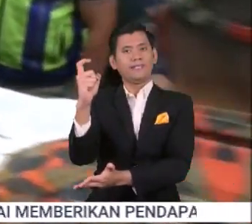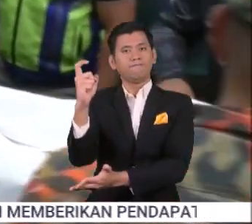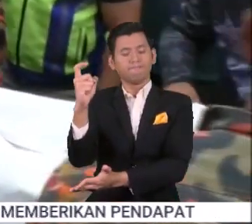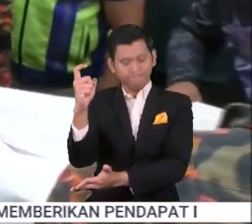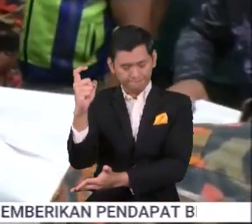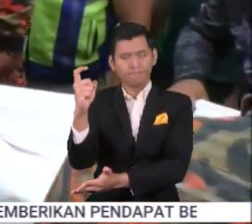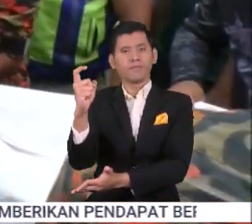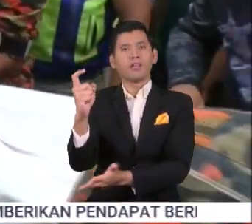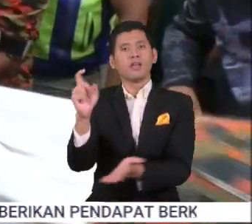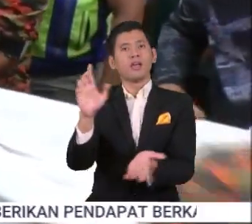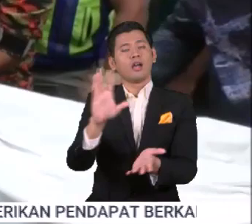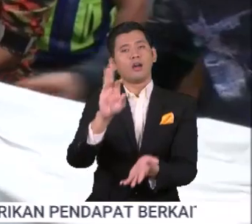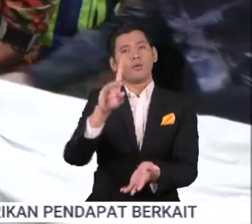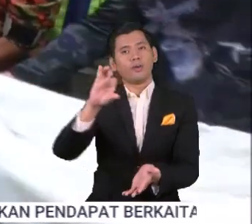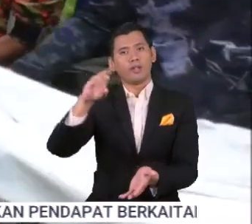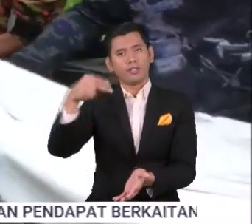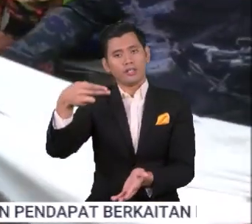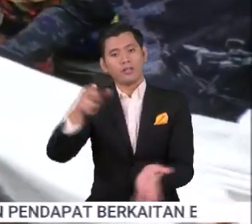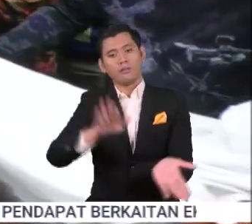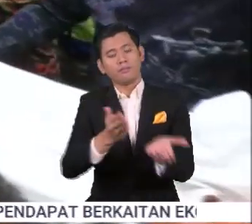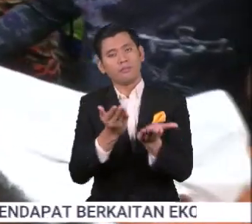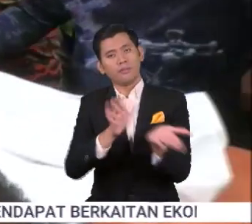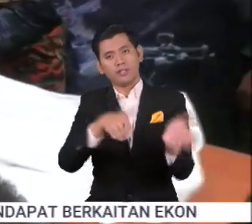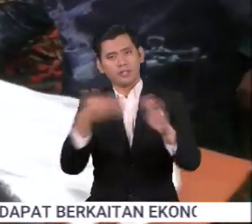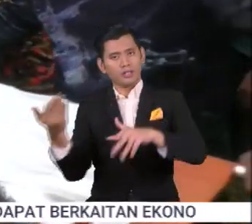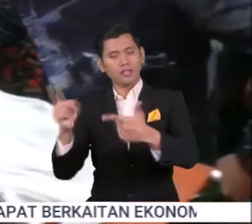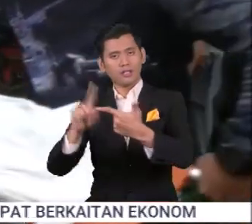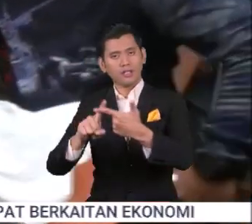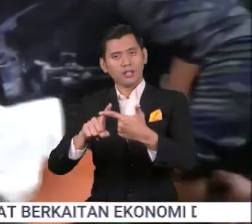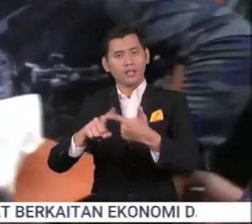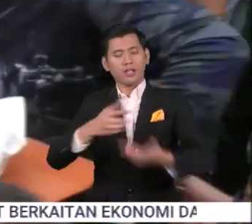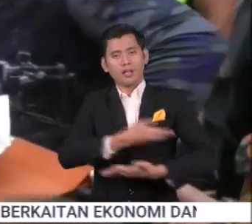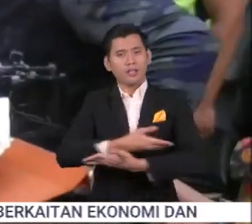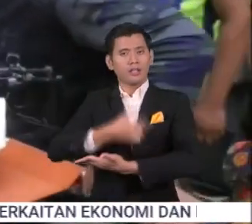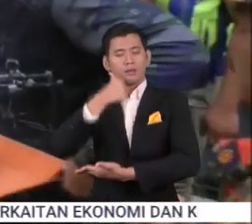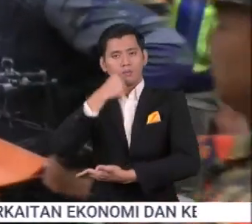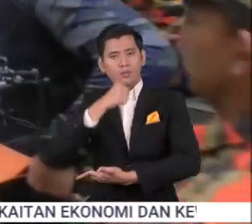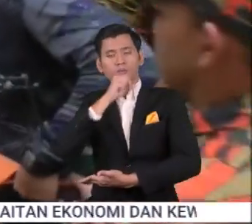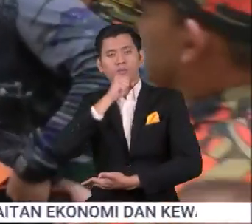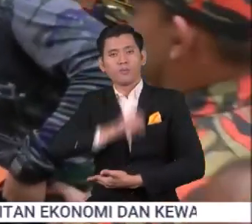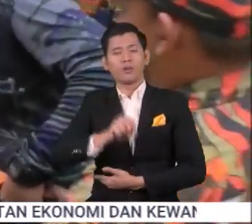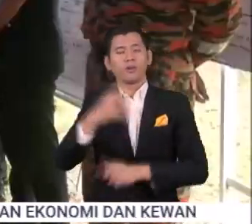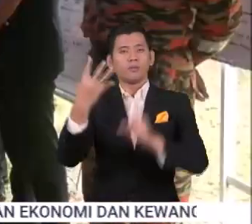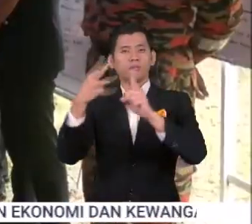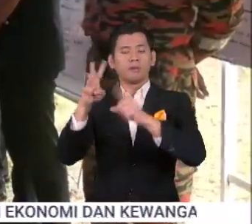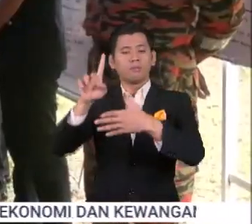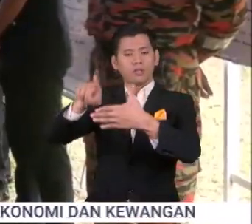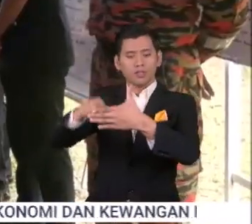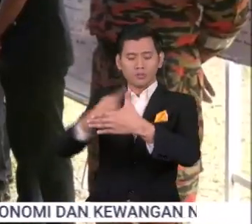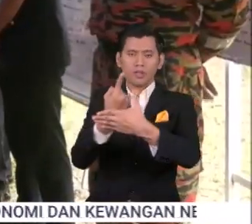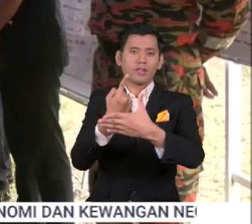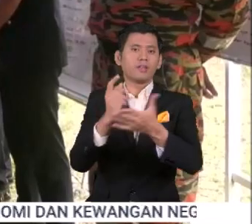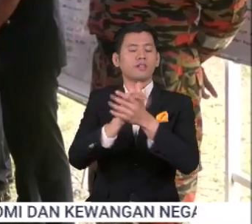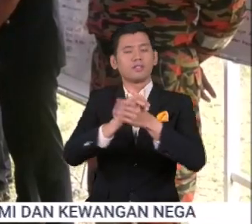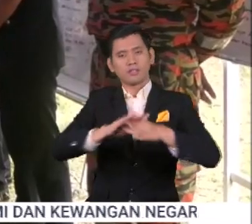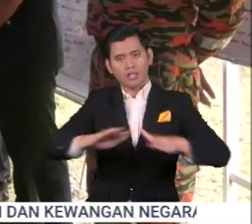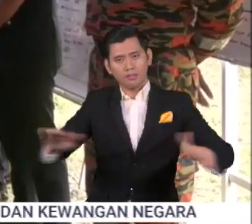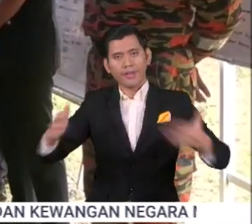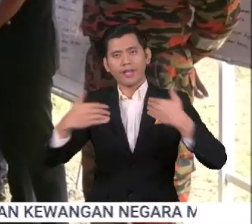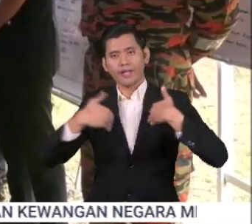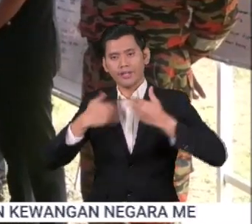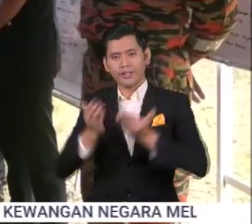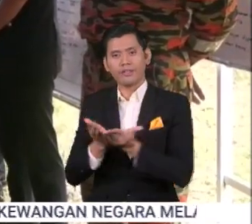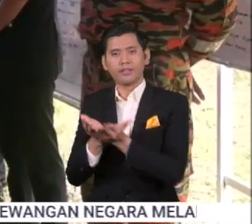awadah meninggal dunia akibat kejadian itu manakala anak perempuan mereka berusia 14 bulan selamat di dalam bot